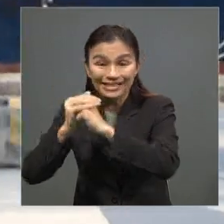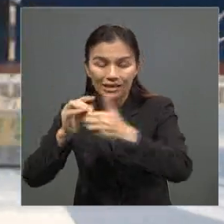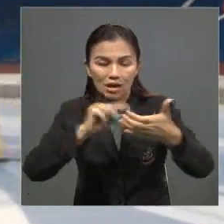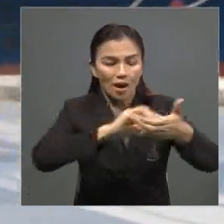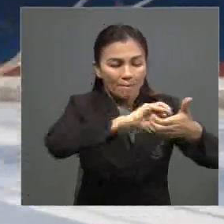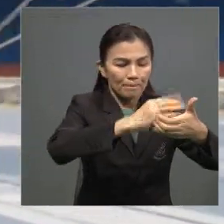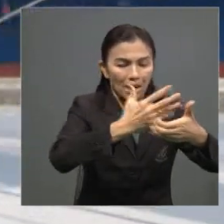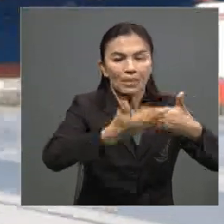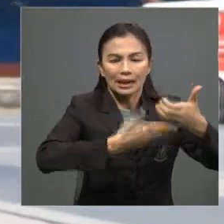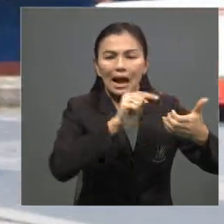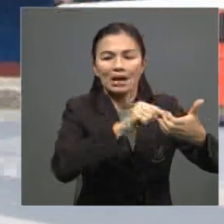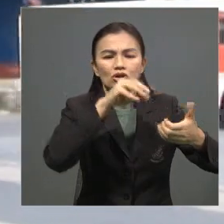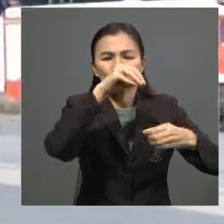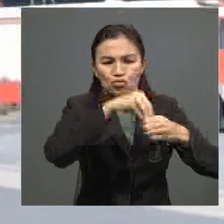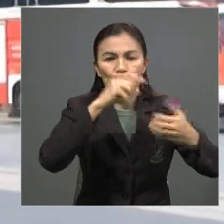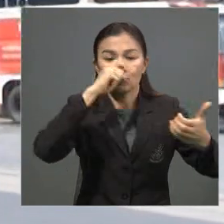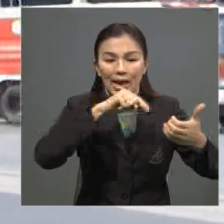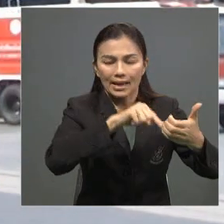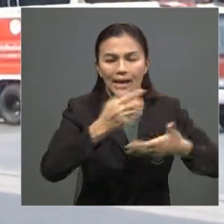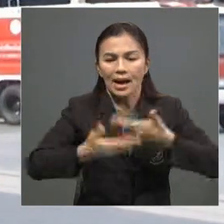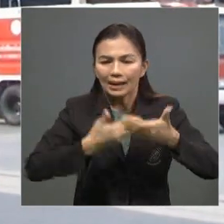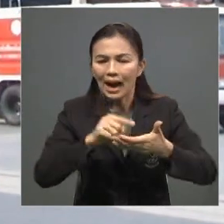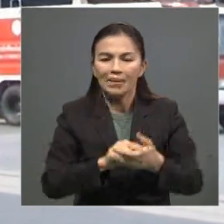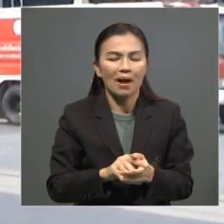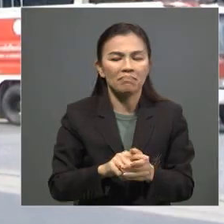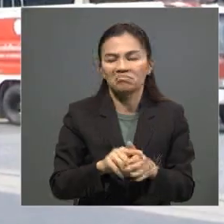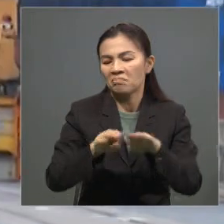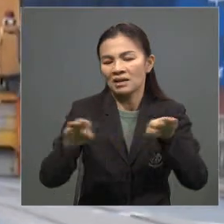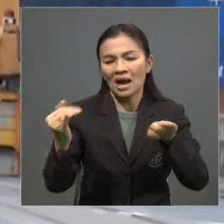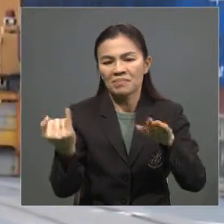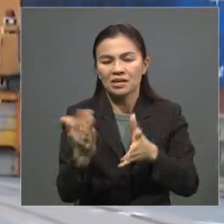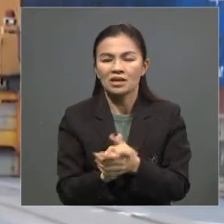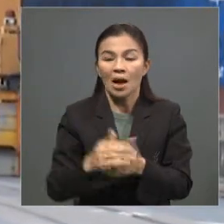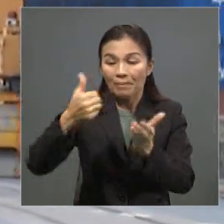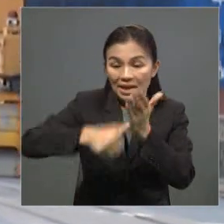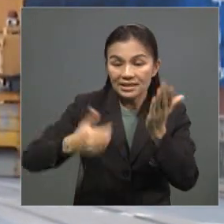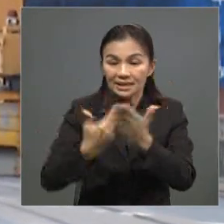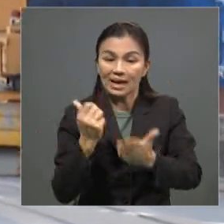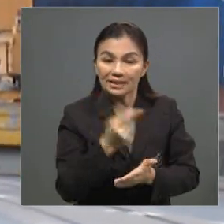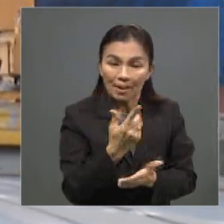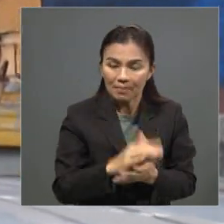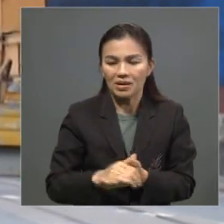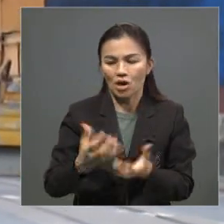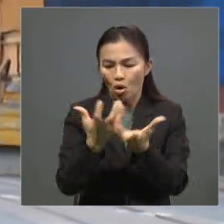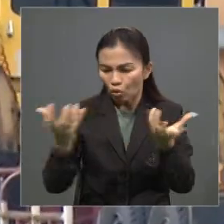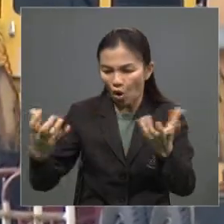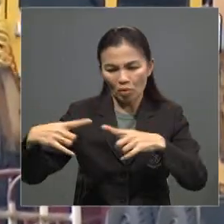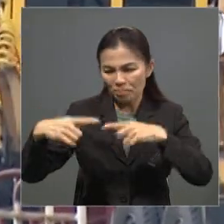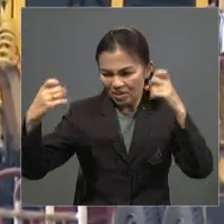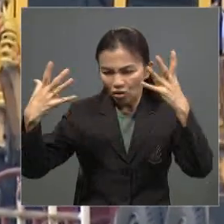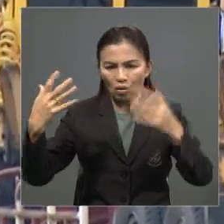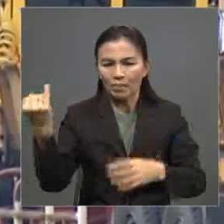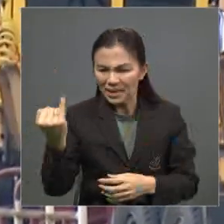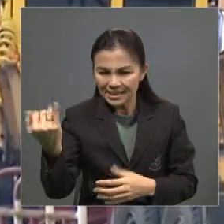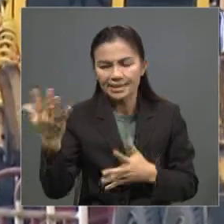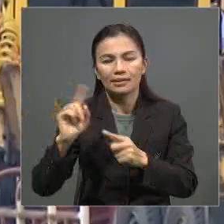ธุรกิจในประเทศไทยบางส่วนจำหน่ายสินค้าไม่ได้มาตรฐานและไม่เสียภาษีทางหอการค้าไทยอยู่ระหว่างการจัดตั้ง